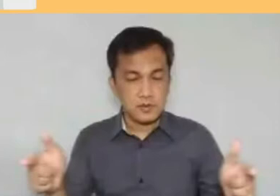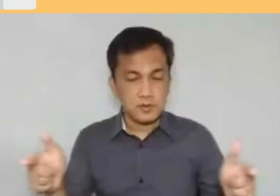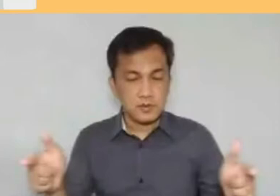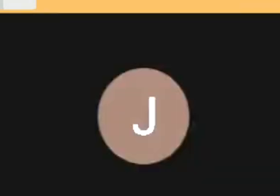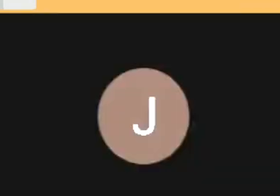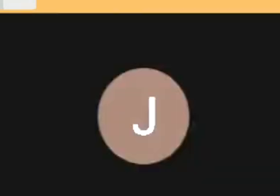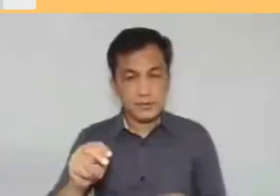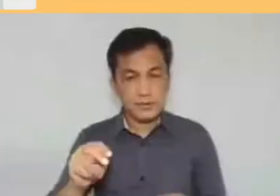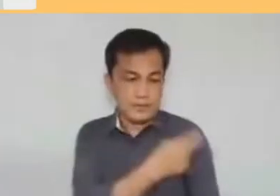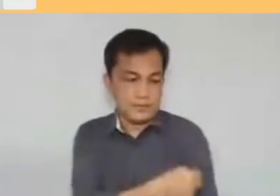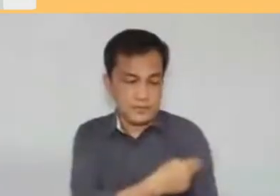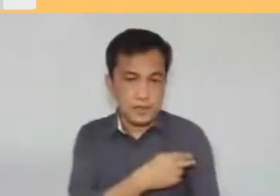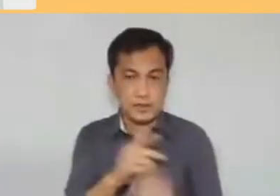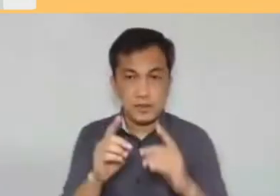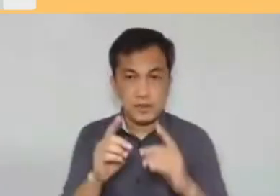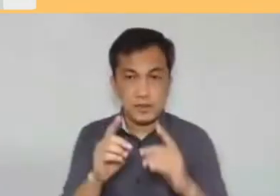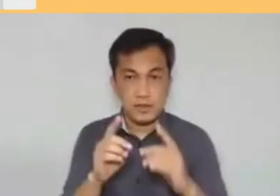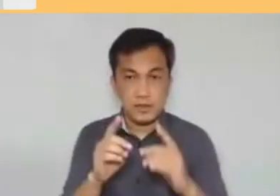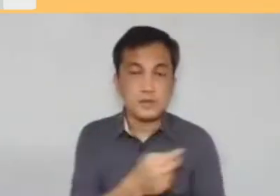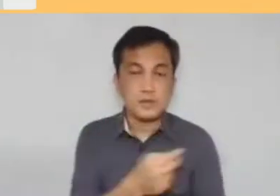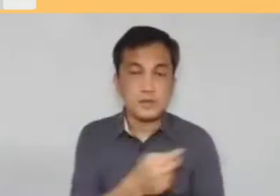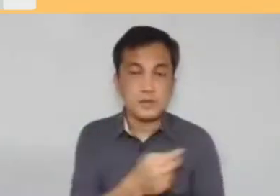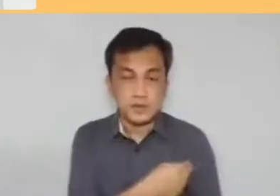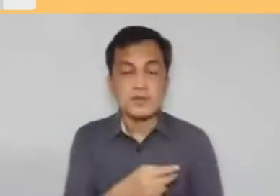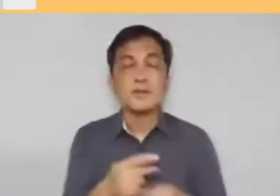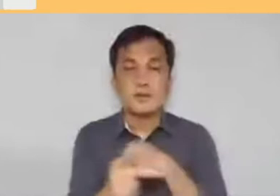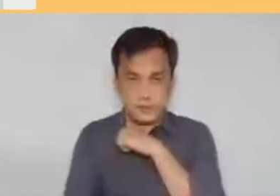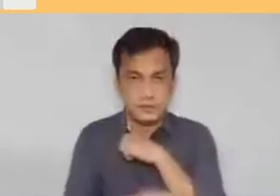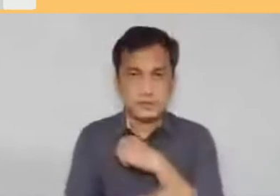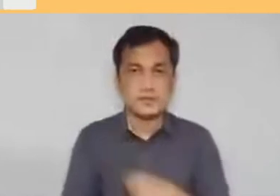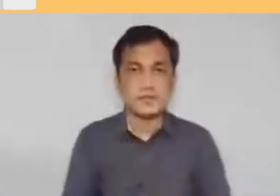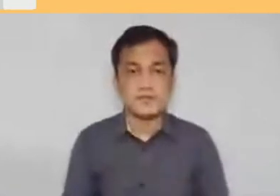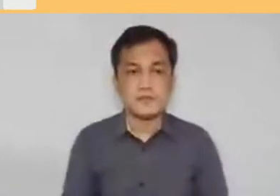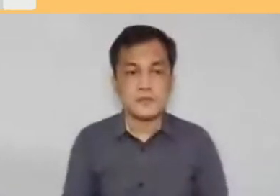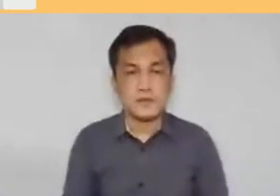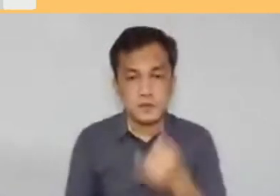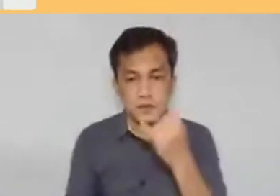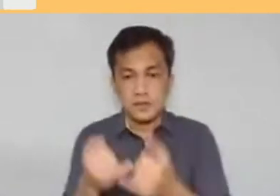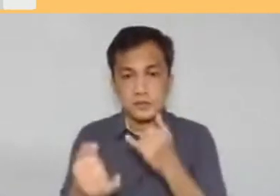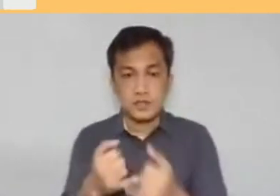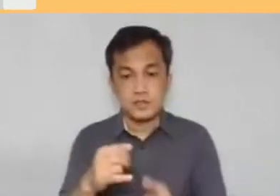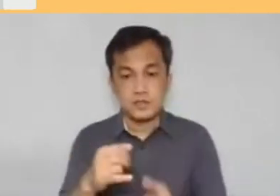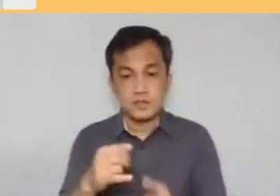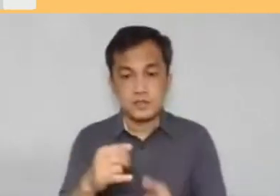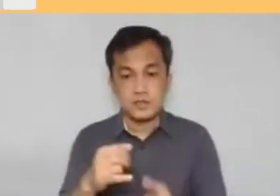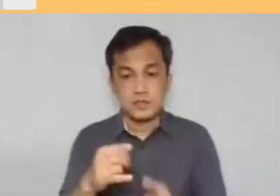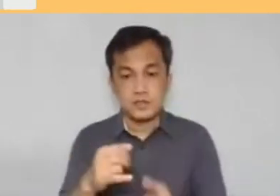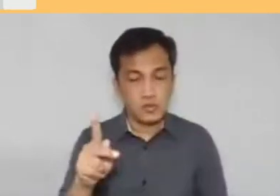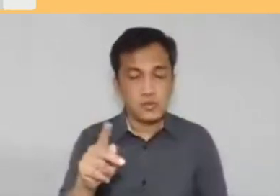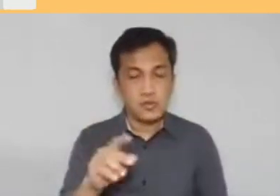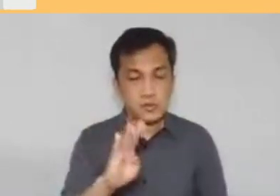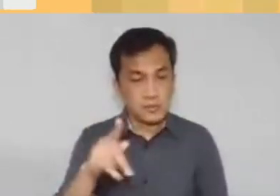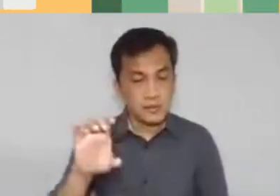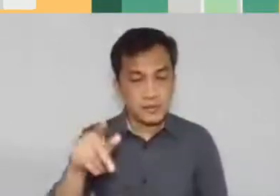at ng ospital ng probinsya. Sa dulo ng network, ang kanilang HCPN ay konektado rin sa